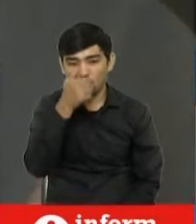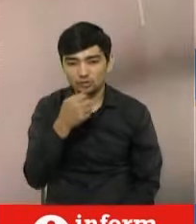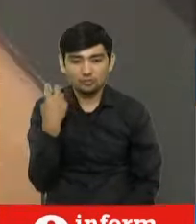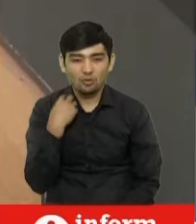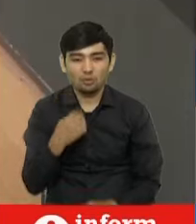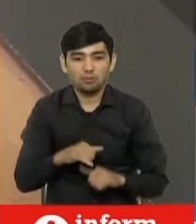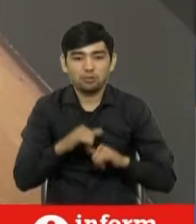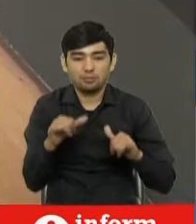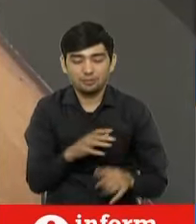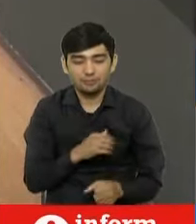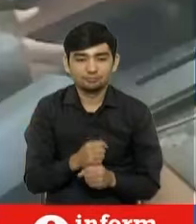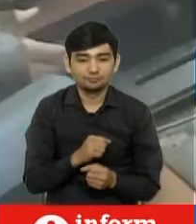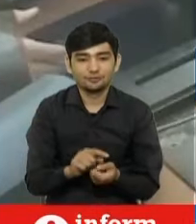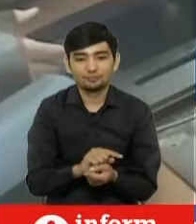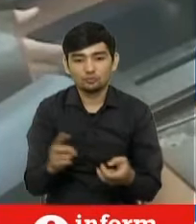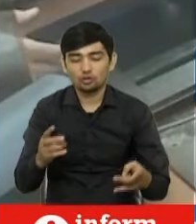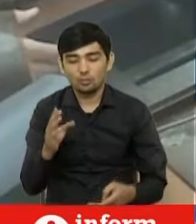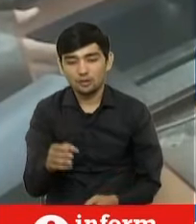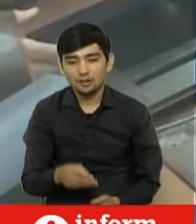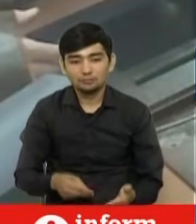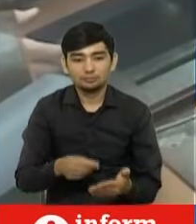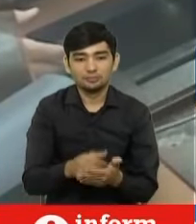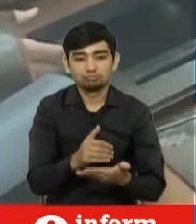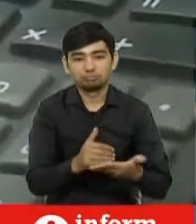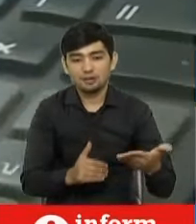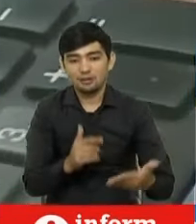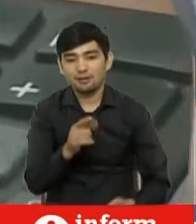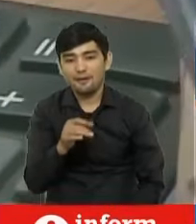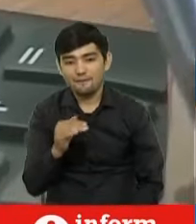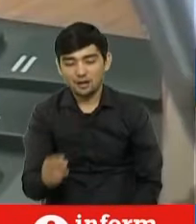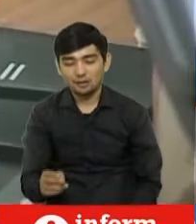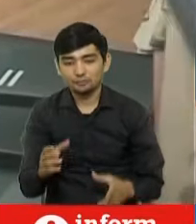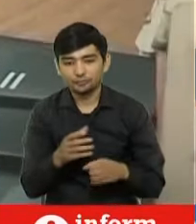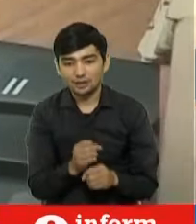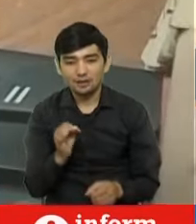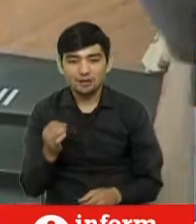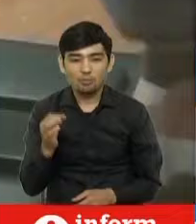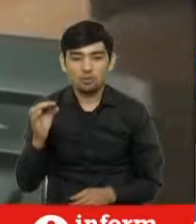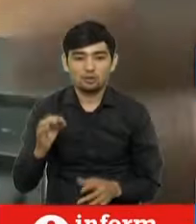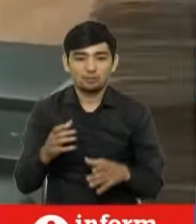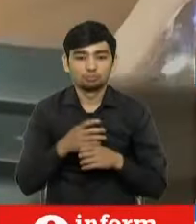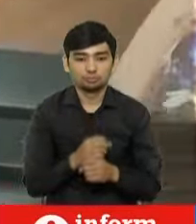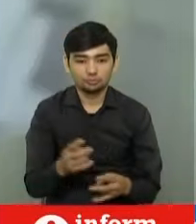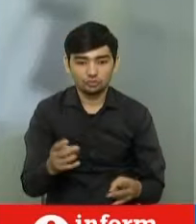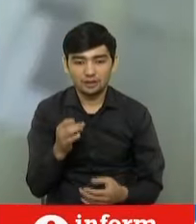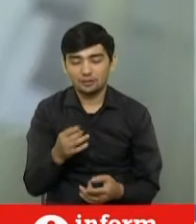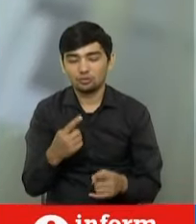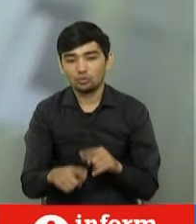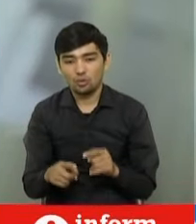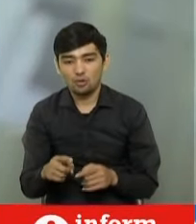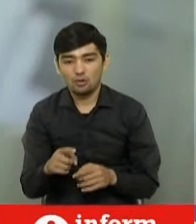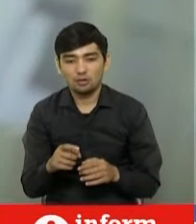күш салуы қажет. Мысалы, төлем графигін өзгертіп, өсімпұлды қысқартып, берешекті өндірудің өзге амалдарын қарастыруы